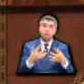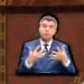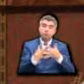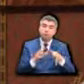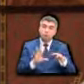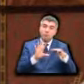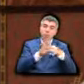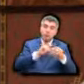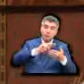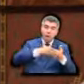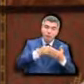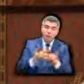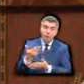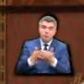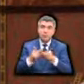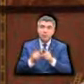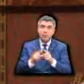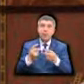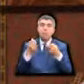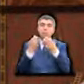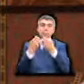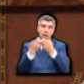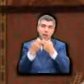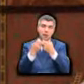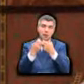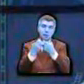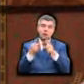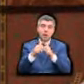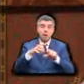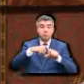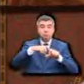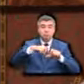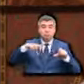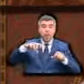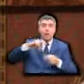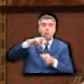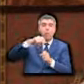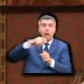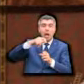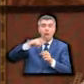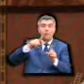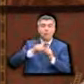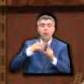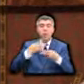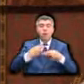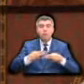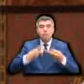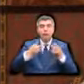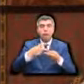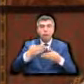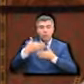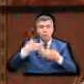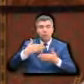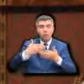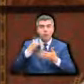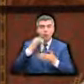بين المشاريع الكبرى، وأخذ كسبيل المثال مشروع أنبوب الغاز الذي سربت بين المغرب ونيجيريا، بالإضافة إلى الاهتمام أيضا بالمشاريع